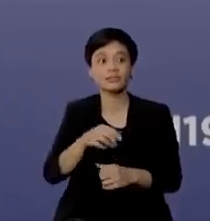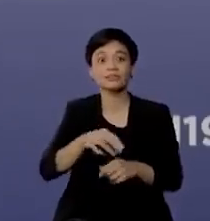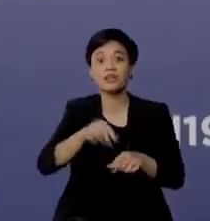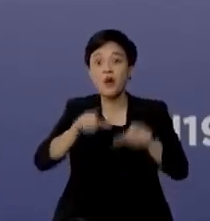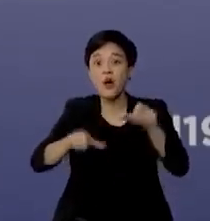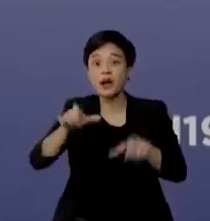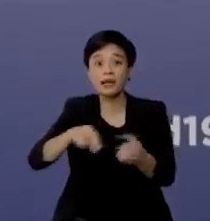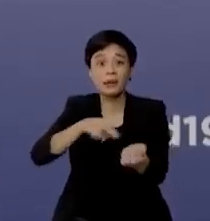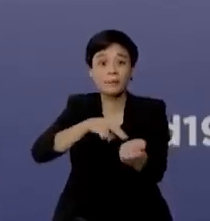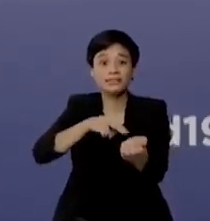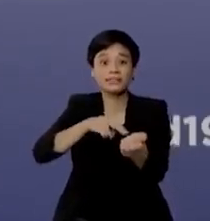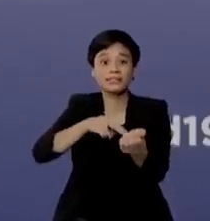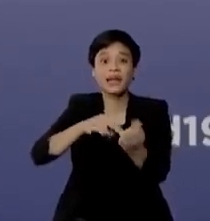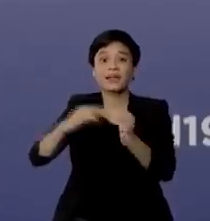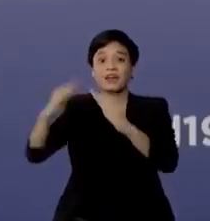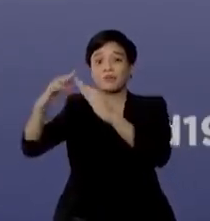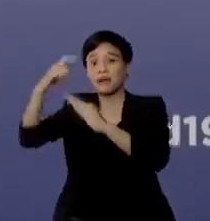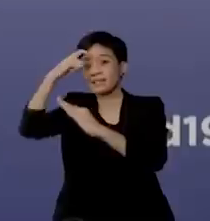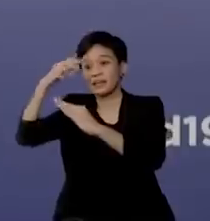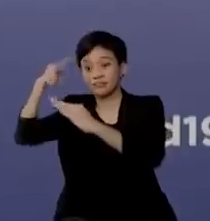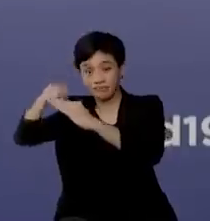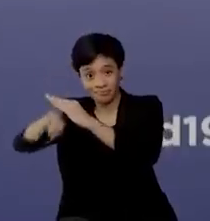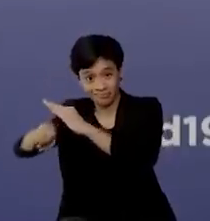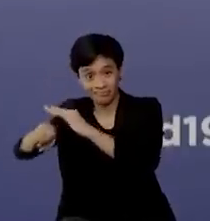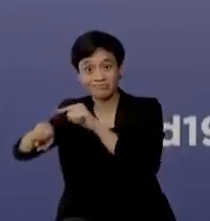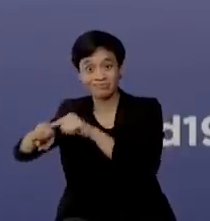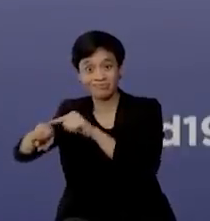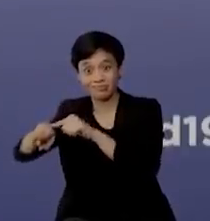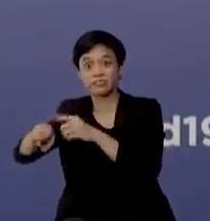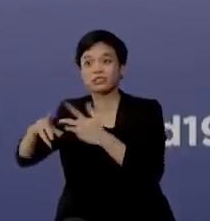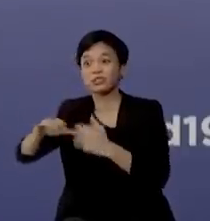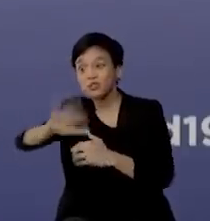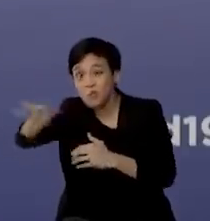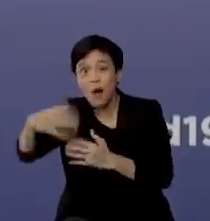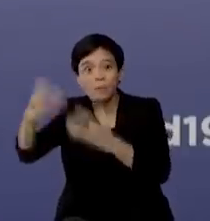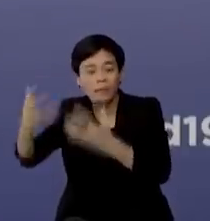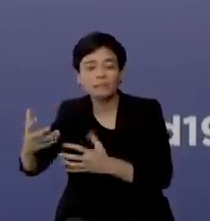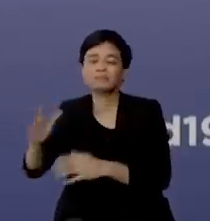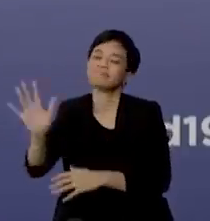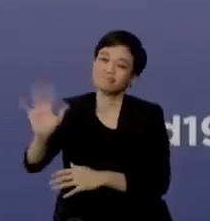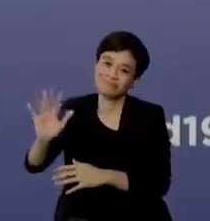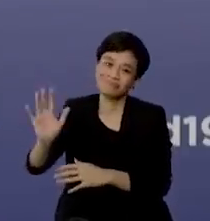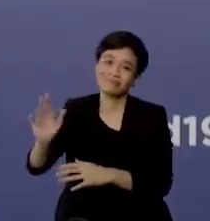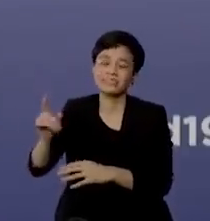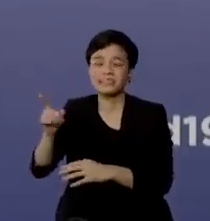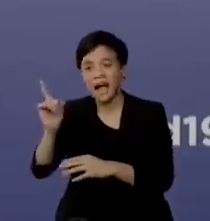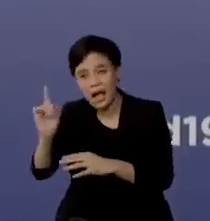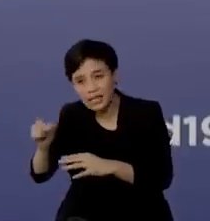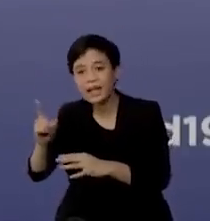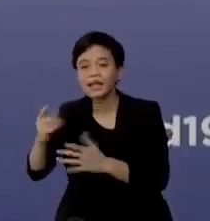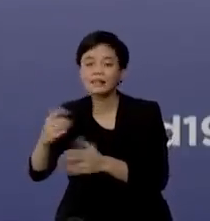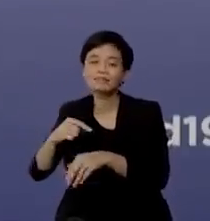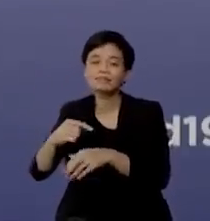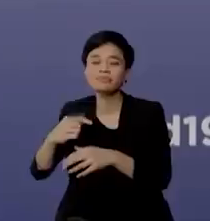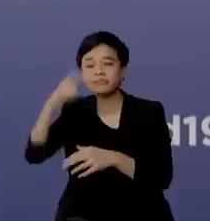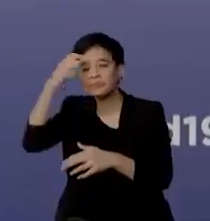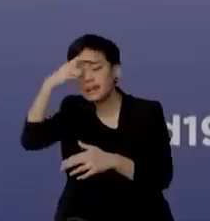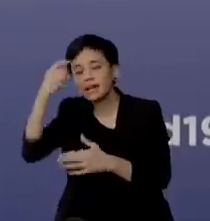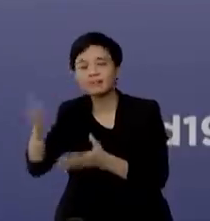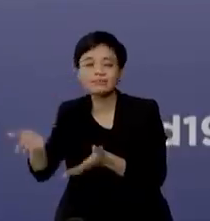dirawat pun tidak seluruhnya masuk dalam kondisi yang berat banyak diantaranya yang kondisi sedang